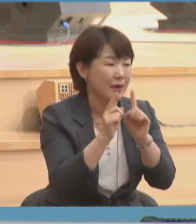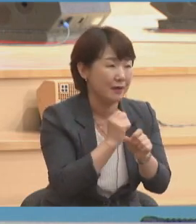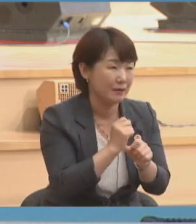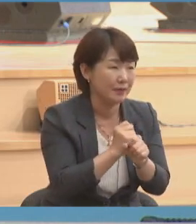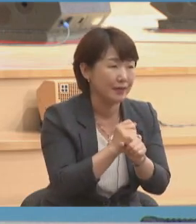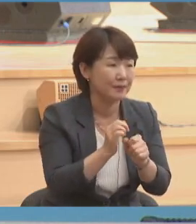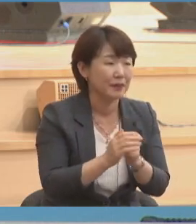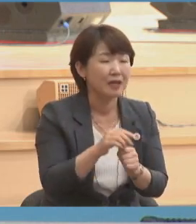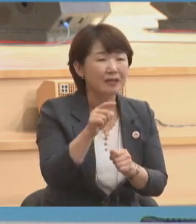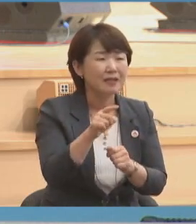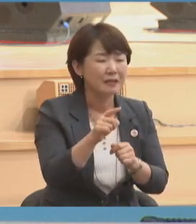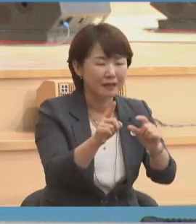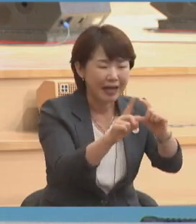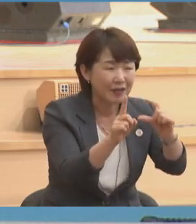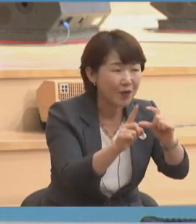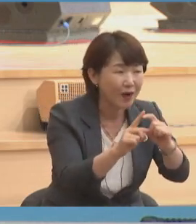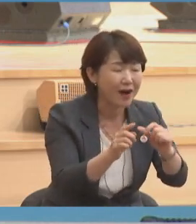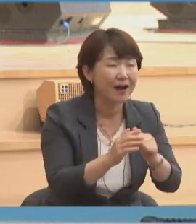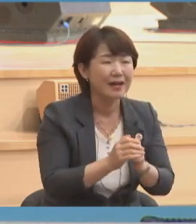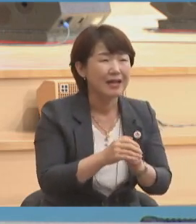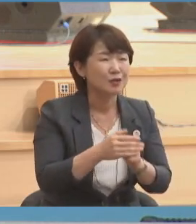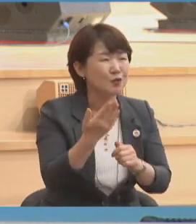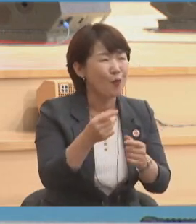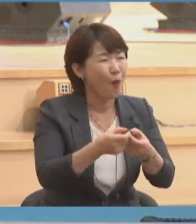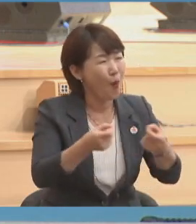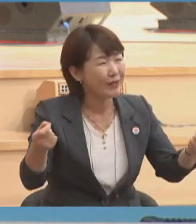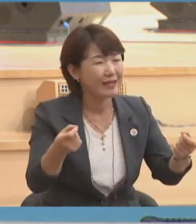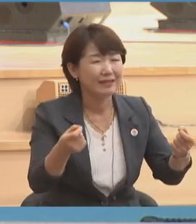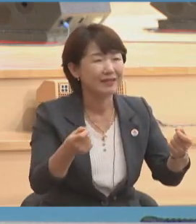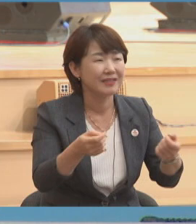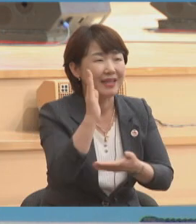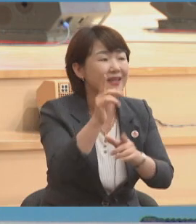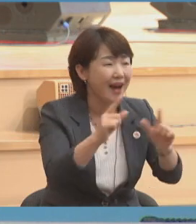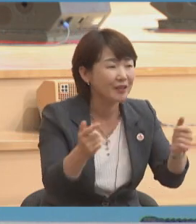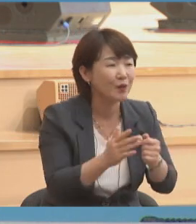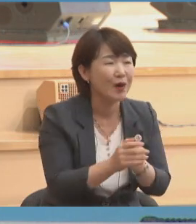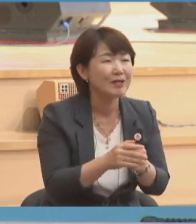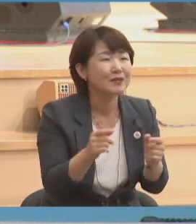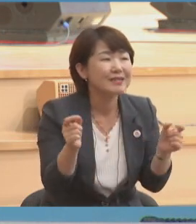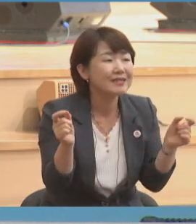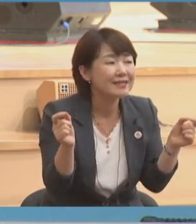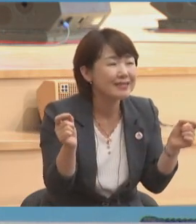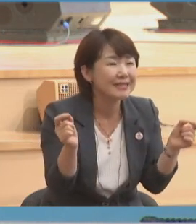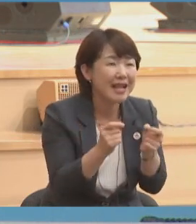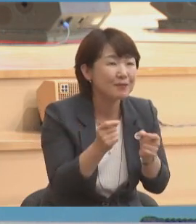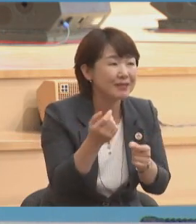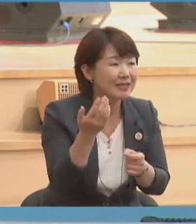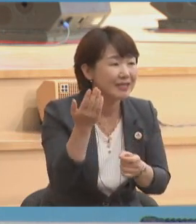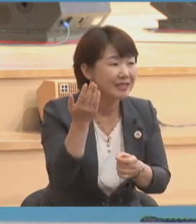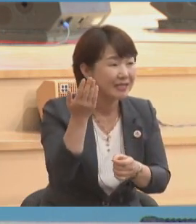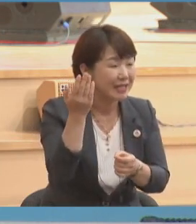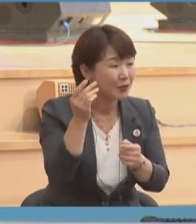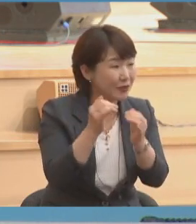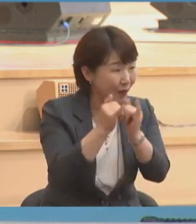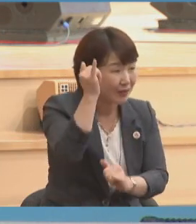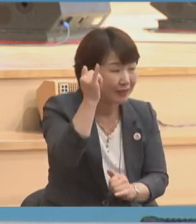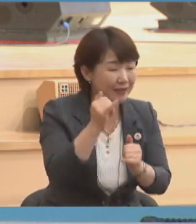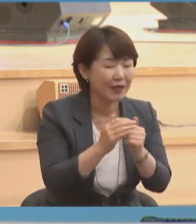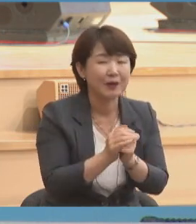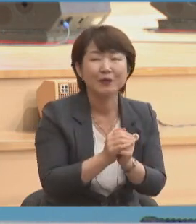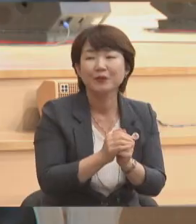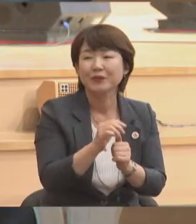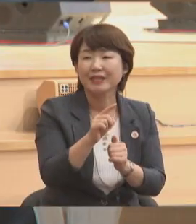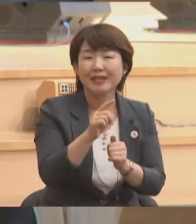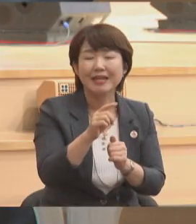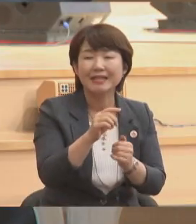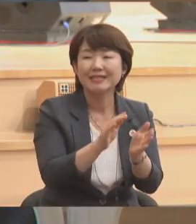얘기가 아닙니다. 블루힐즈 교회에 데이비드 플래시라는 목사님이 계셨는데, 이 목사님이 쓴 책이